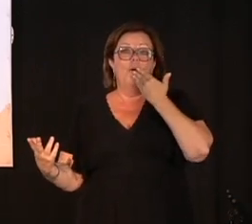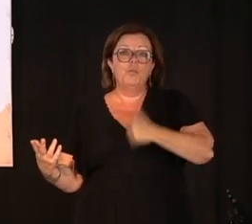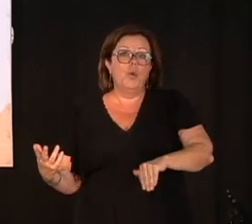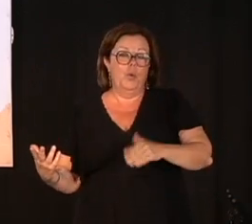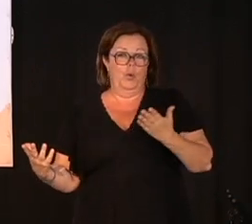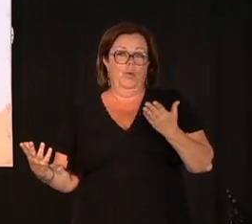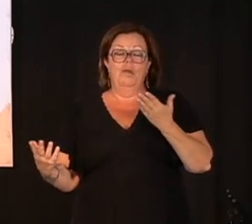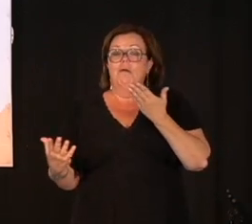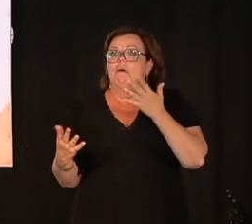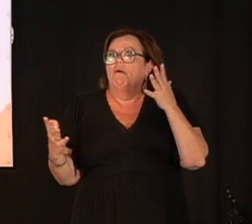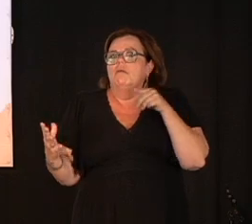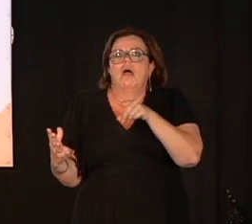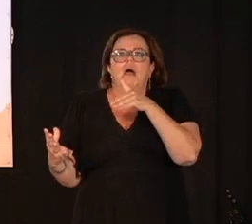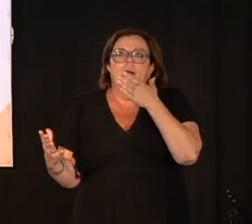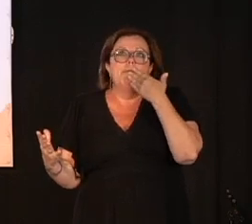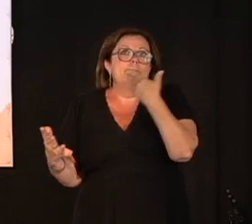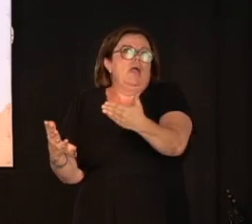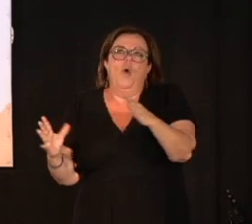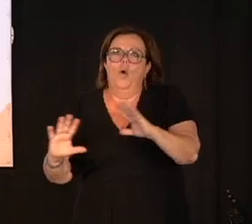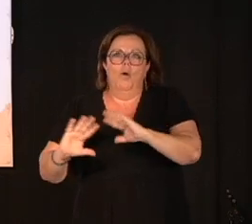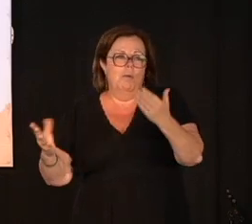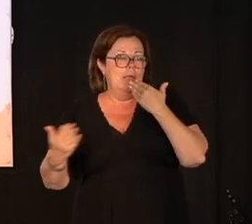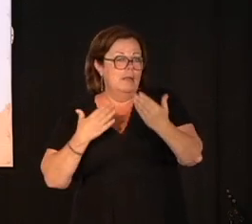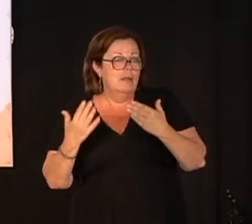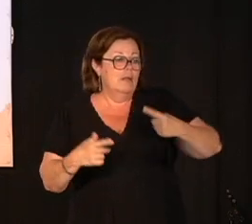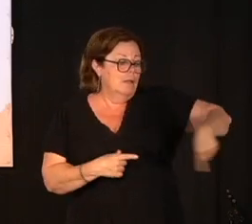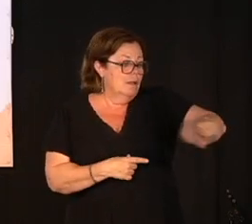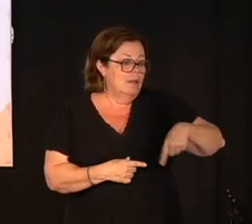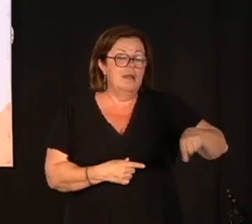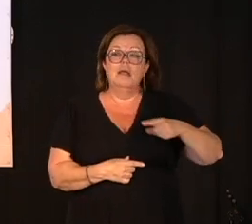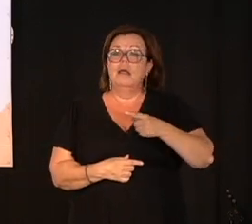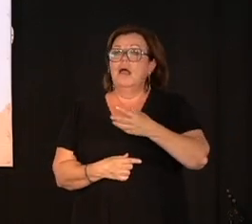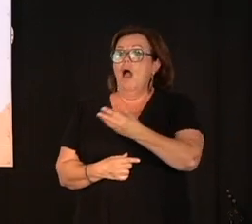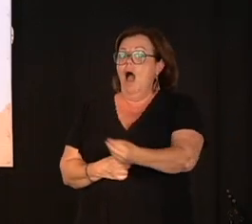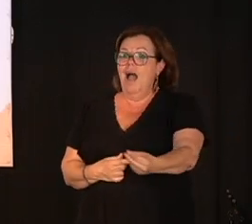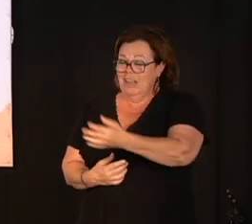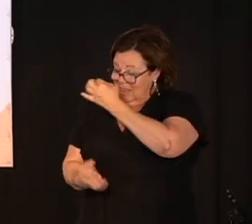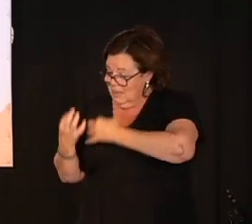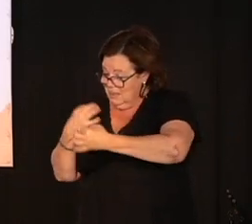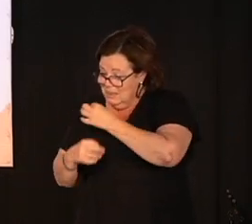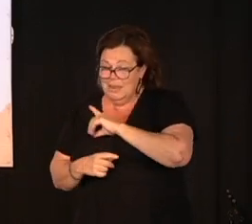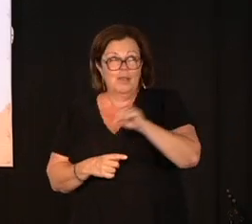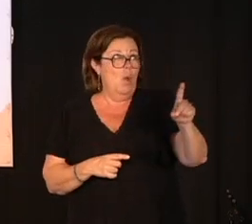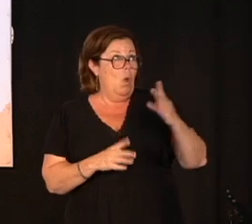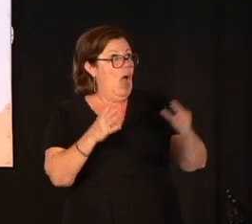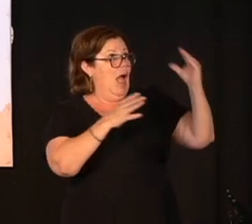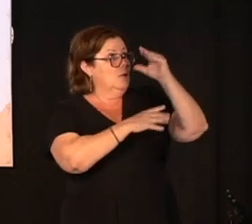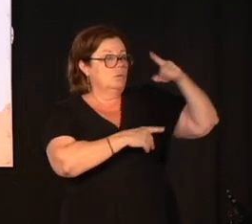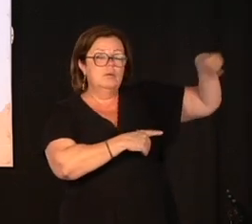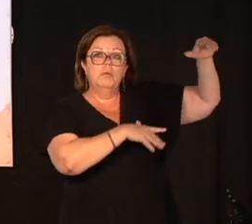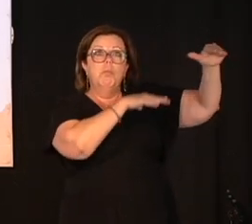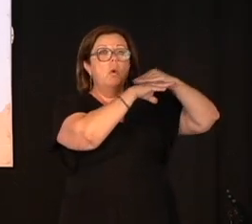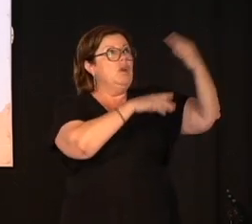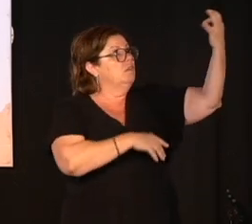époque où on entend, non plus dans la bouche des enfants, mais dans la bouche de décideurs politiques, la même question. À quoi ça sert les sciences